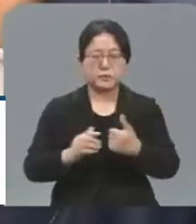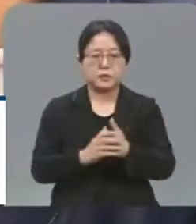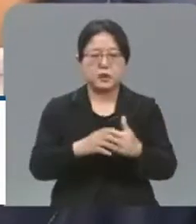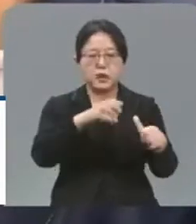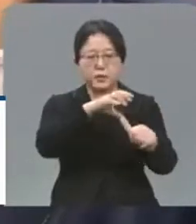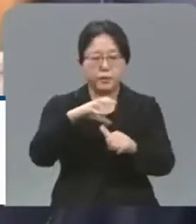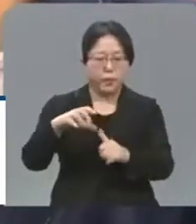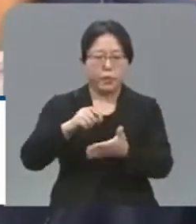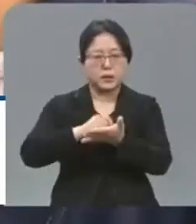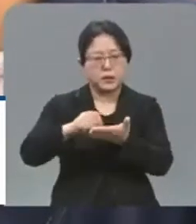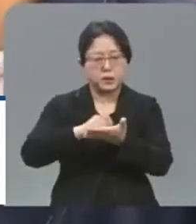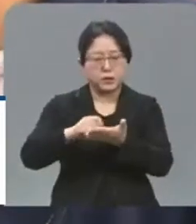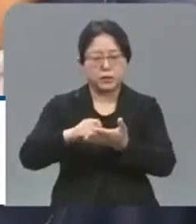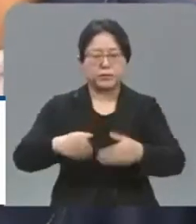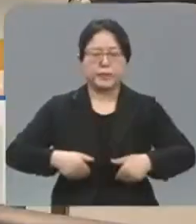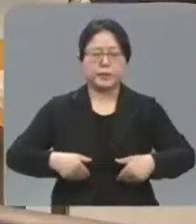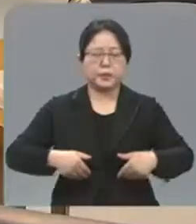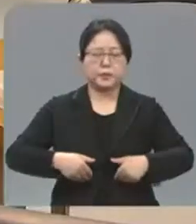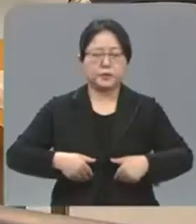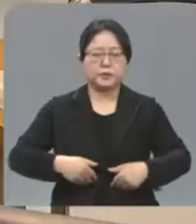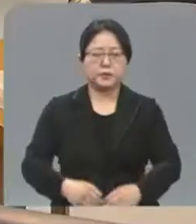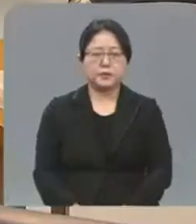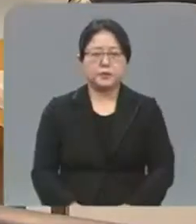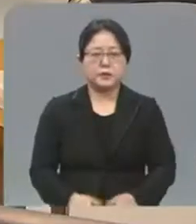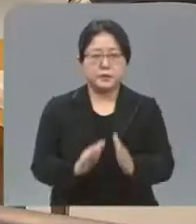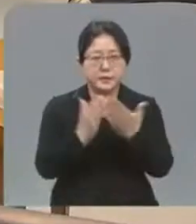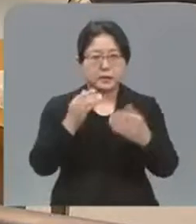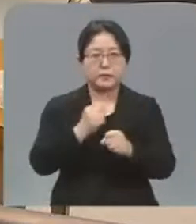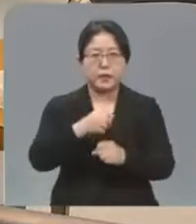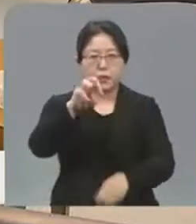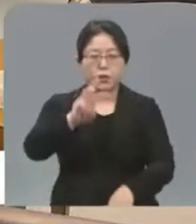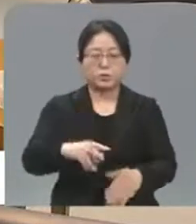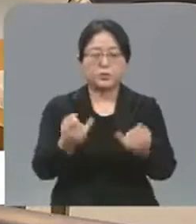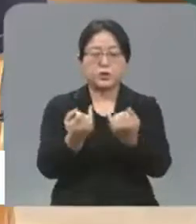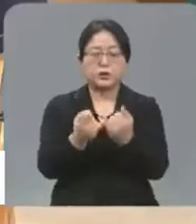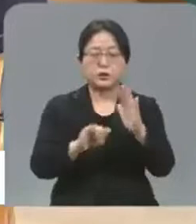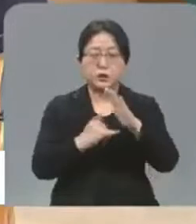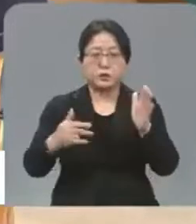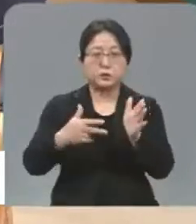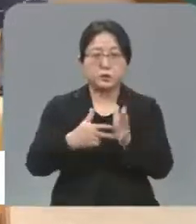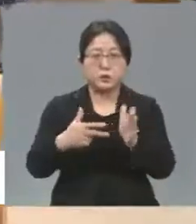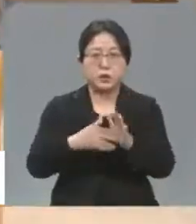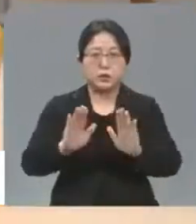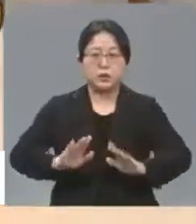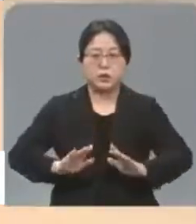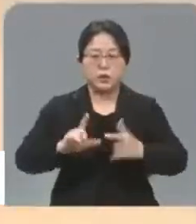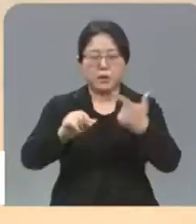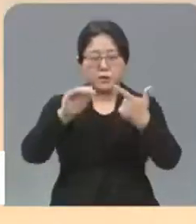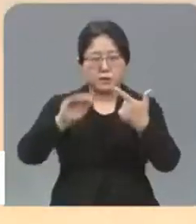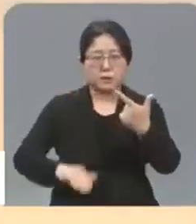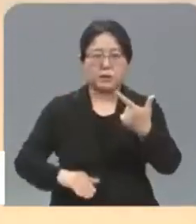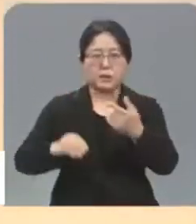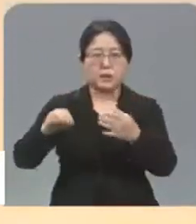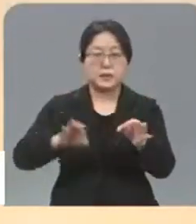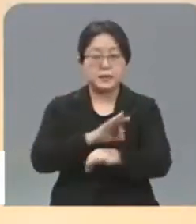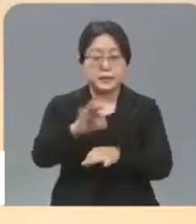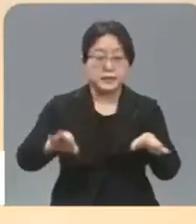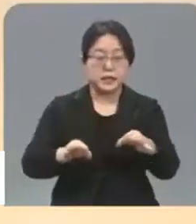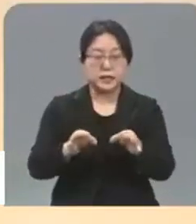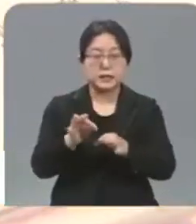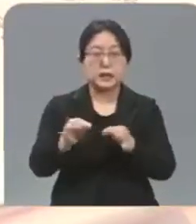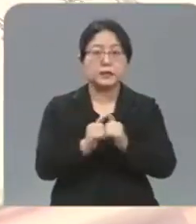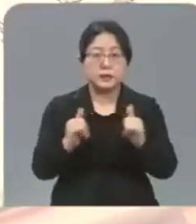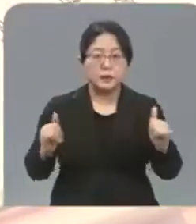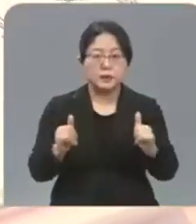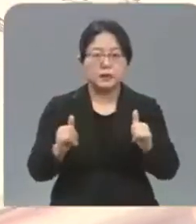보존하고 기록해야 된다 라는 책을 펴낸 광주 여성 가족 재단은 올해 하반기 전통시장 여성 상인들을 대상으로